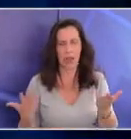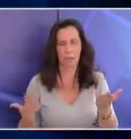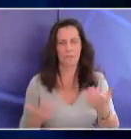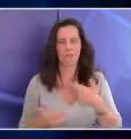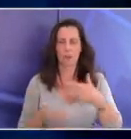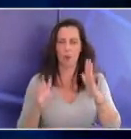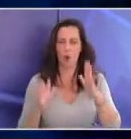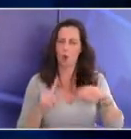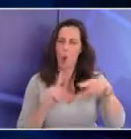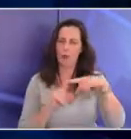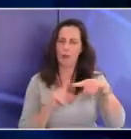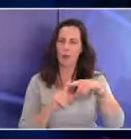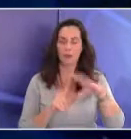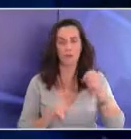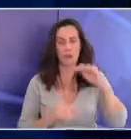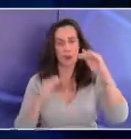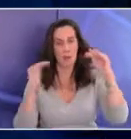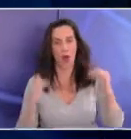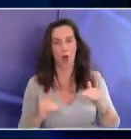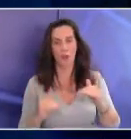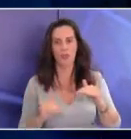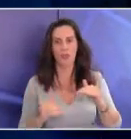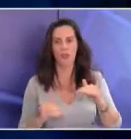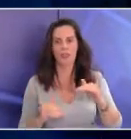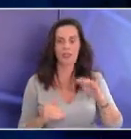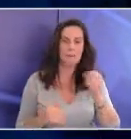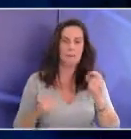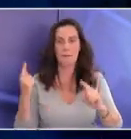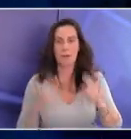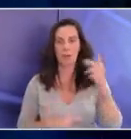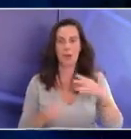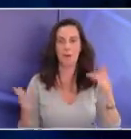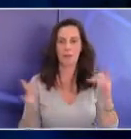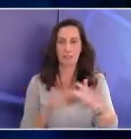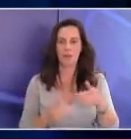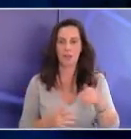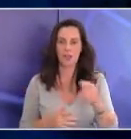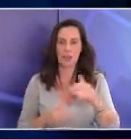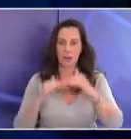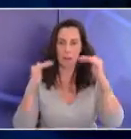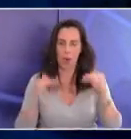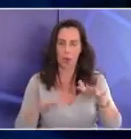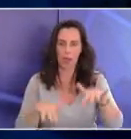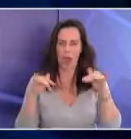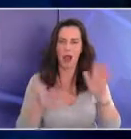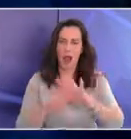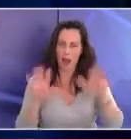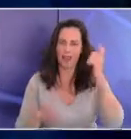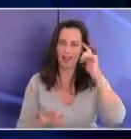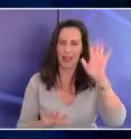ואני מאוד מאוד אופטימית. ואם יש פחות, אם יש במקרה כמה משחקים שיש קצת פחות צופים, אל